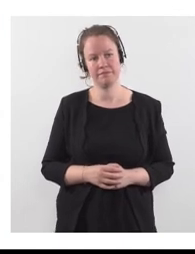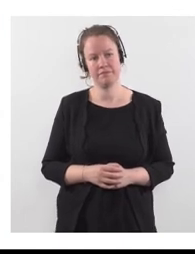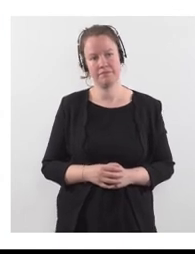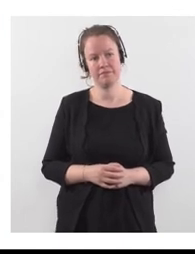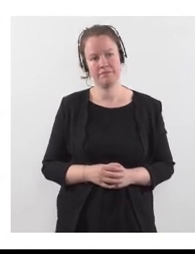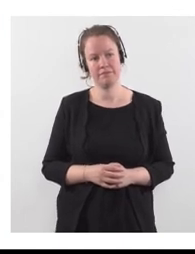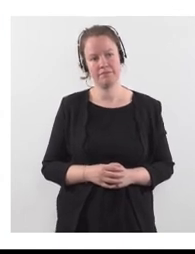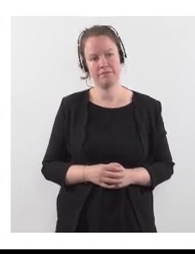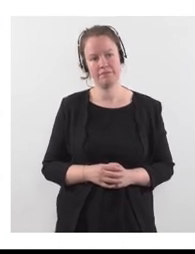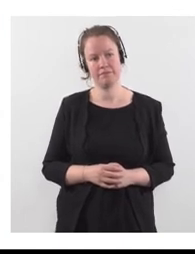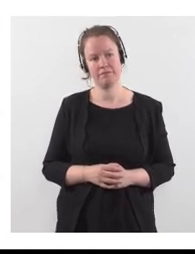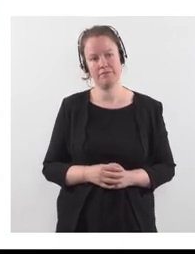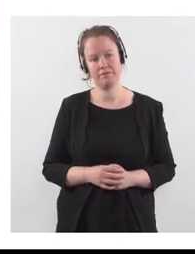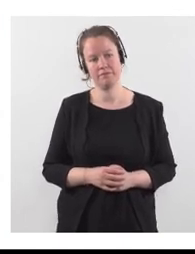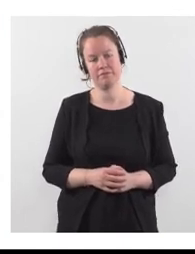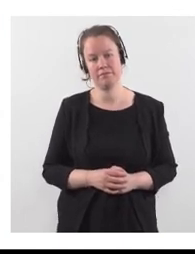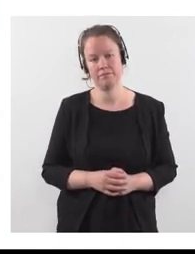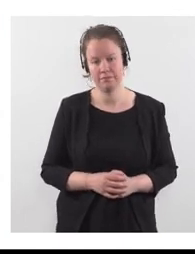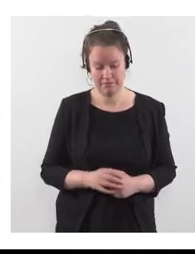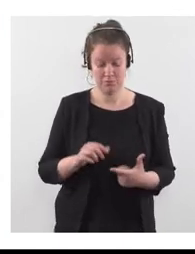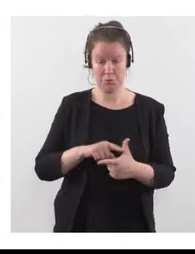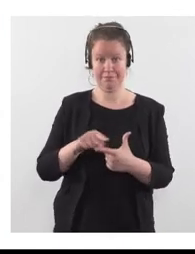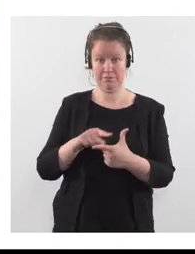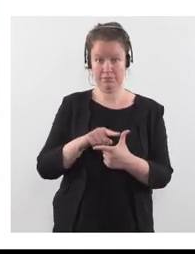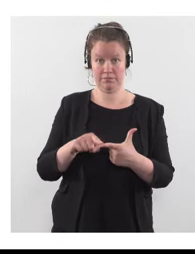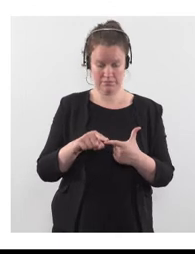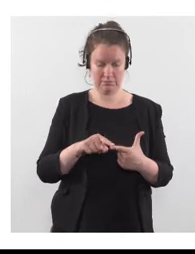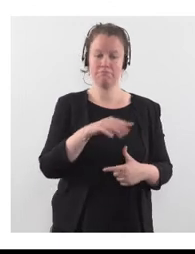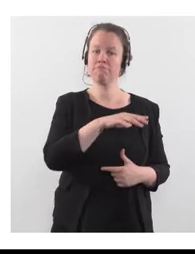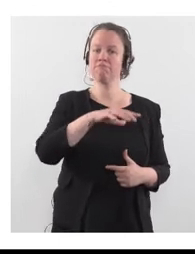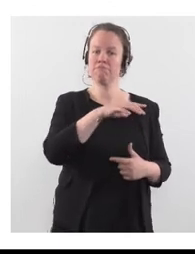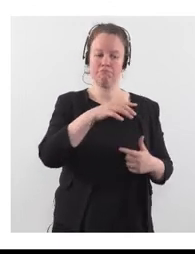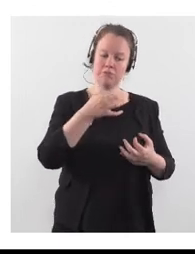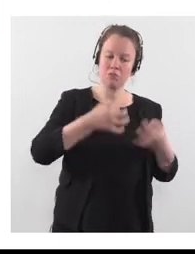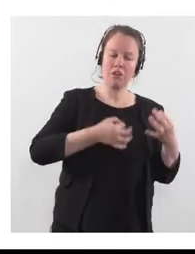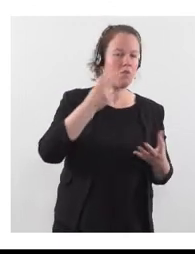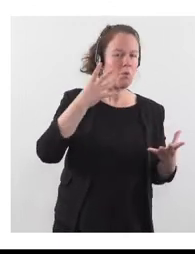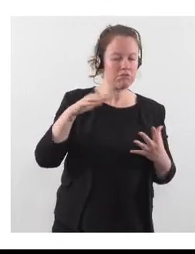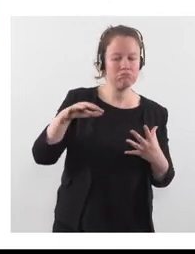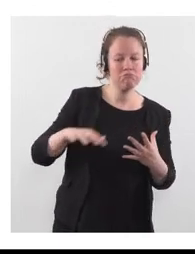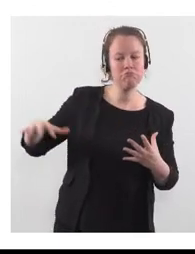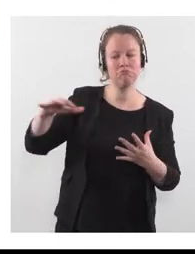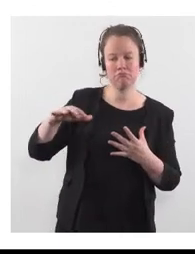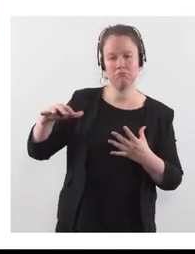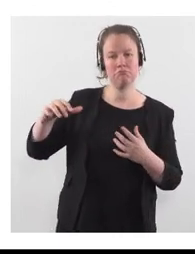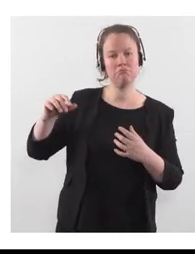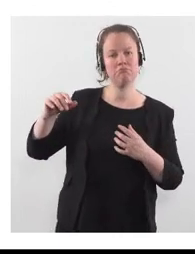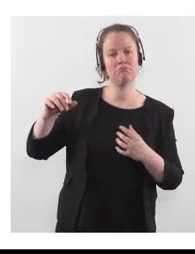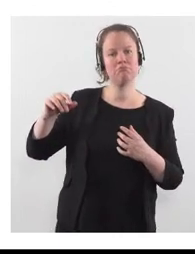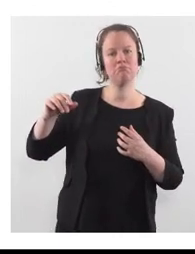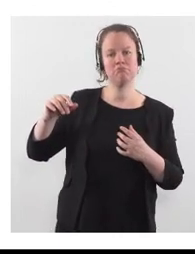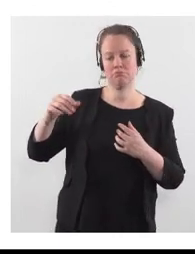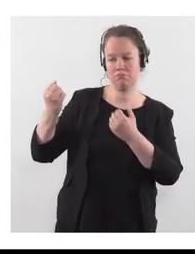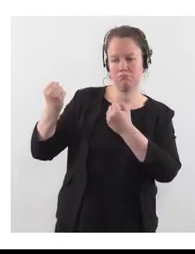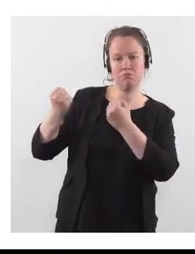les tribunaux ont décidé que le refus du lieu de travail de l'autorité des